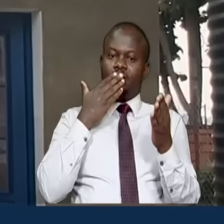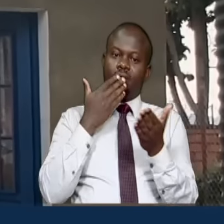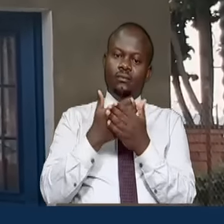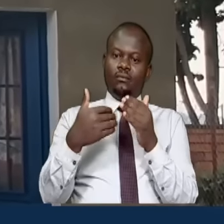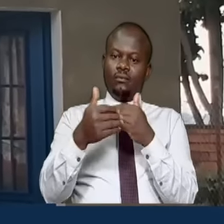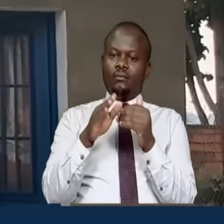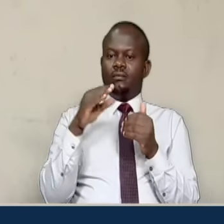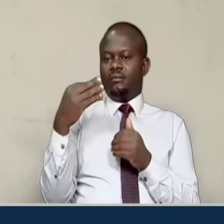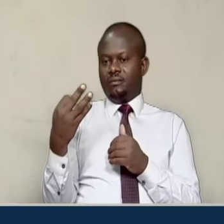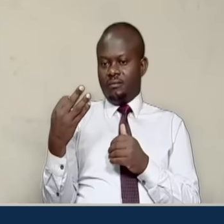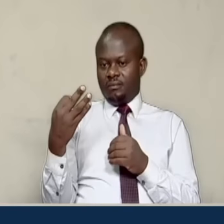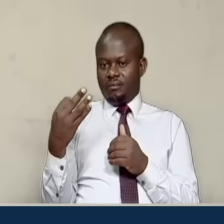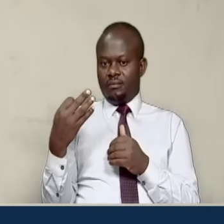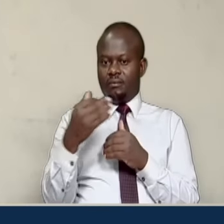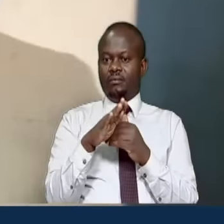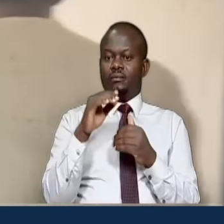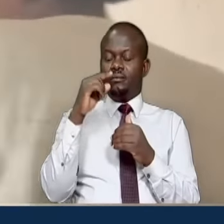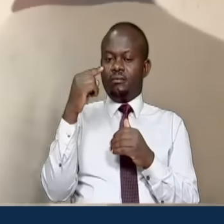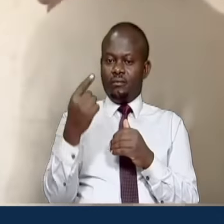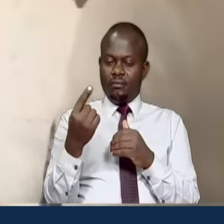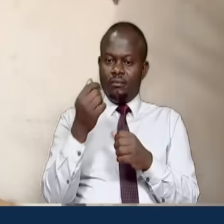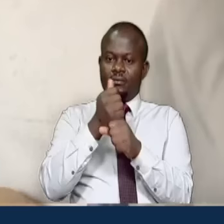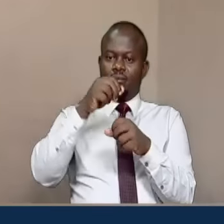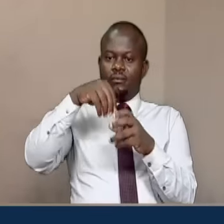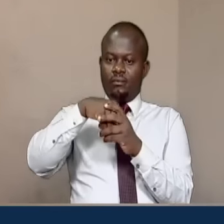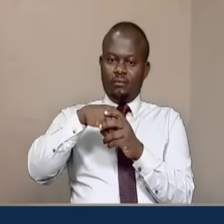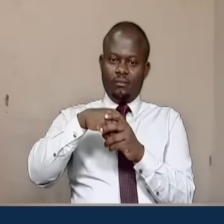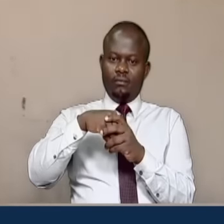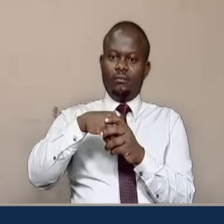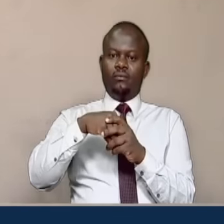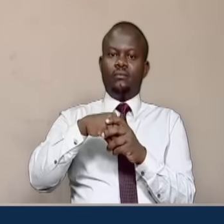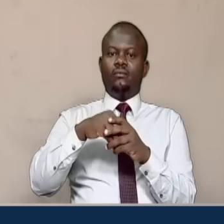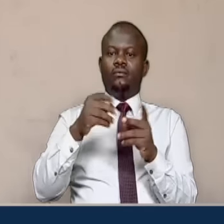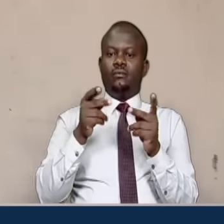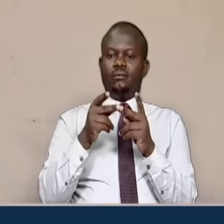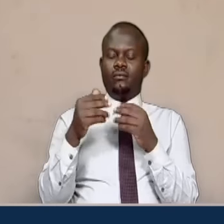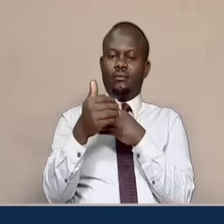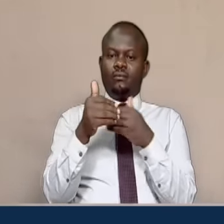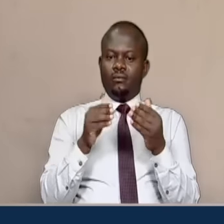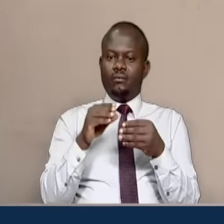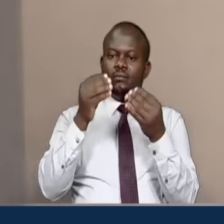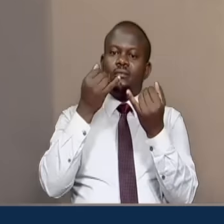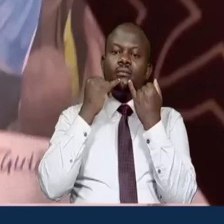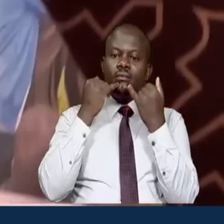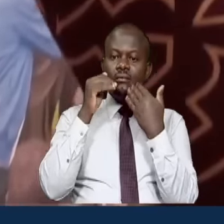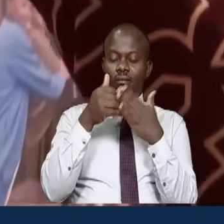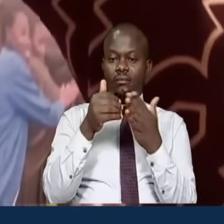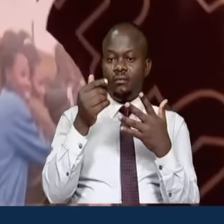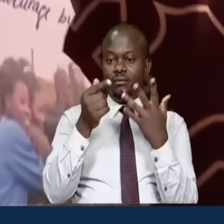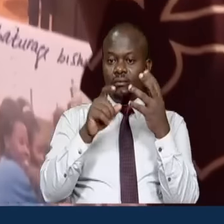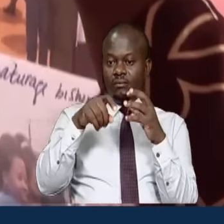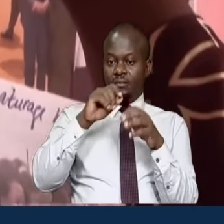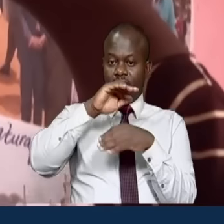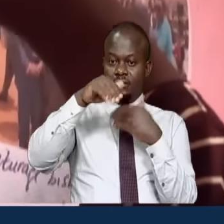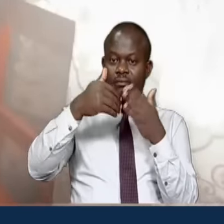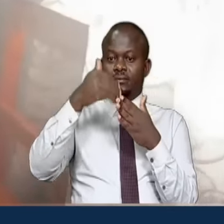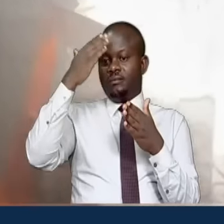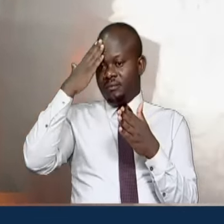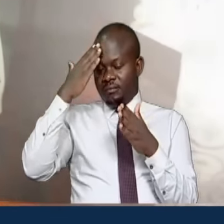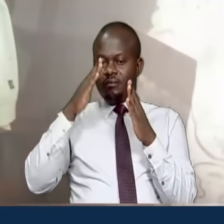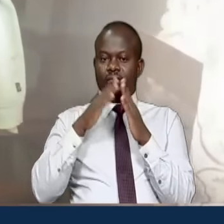3, icyumba cya mudugudu bakoreramo, icyo bise icyumba ntangamakuru kirimo ibyo bakenera byose kumenya kuri